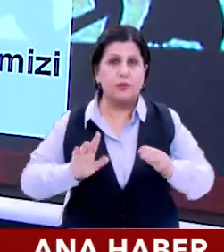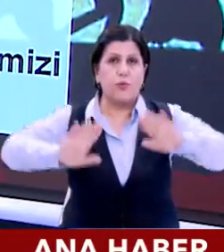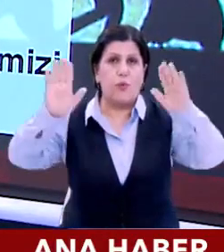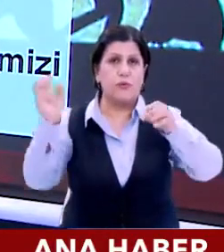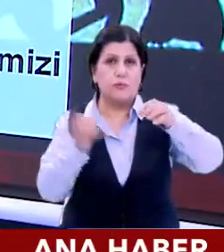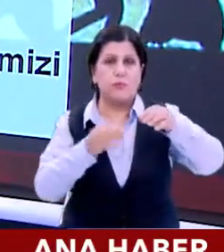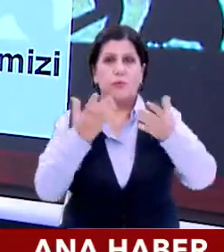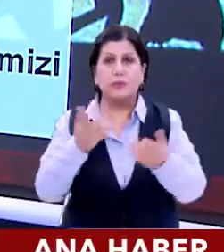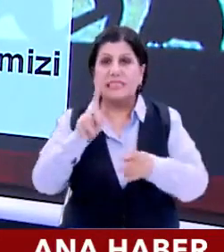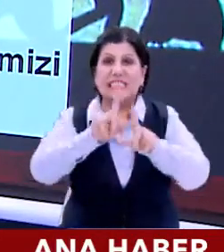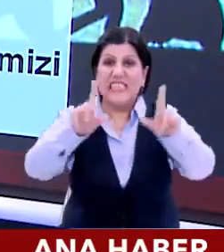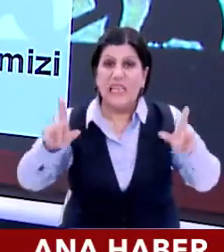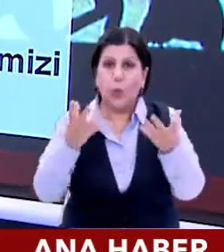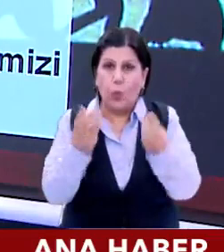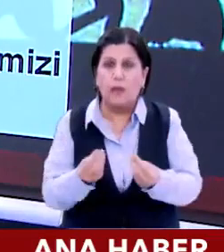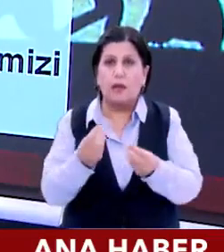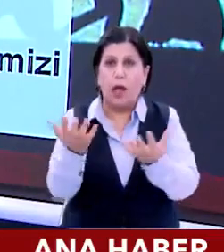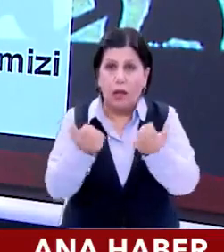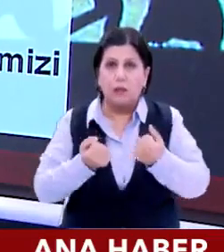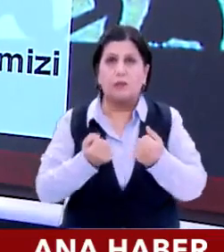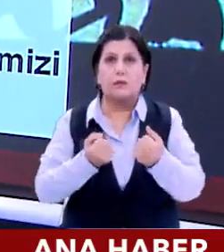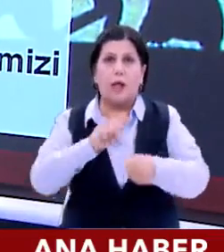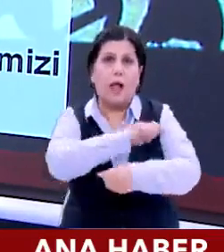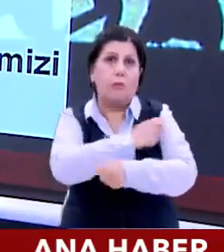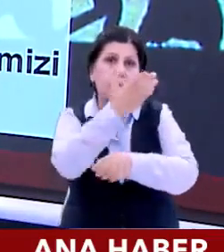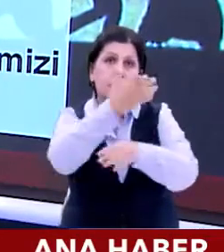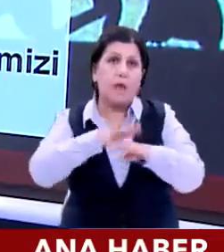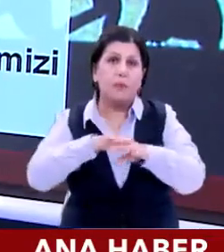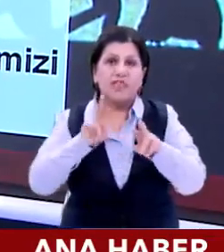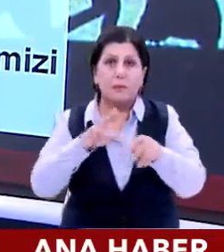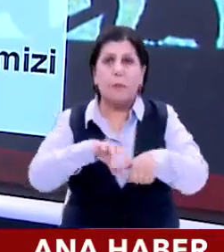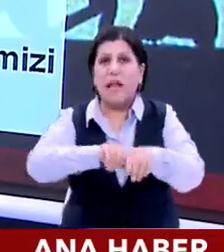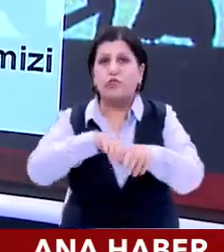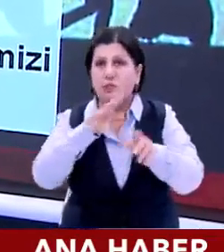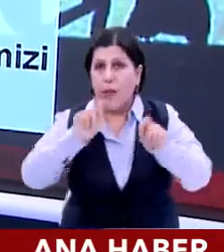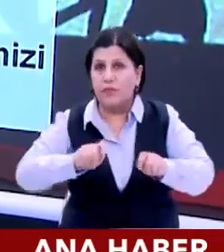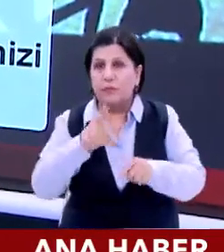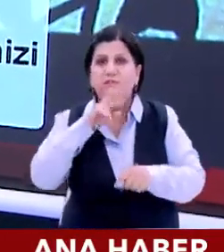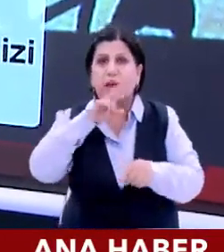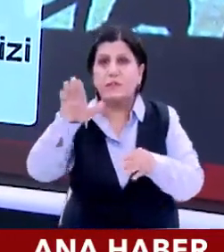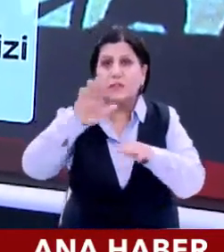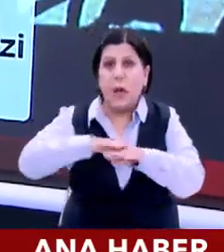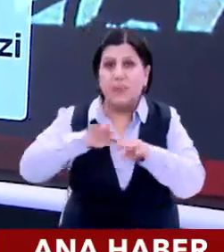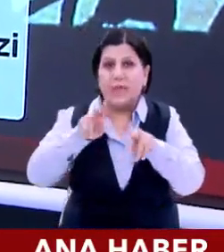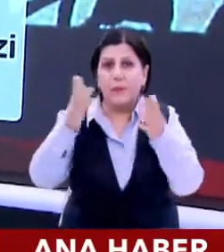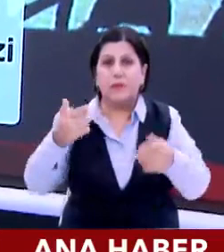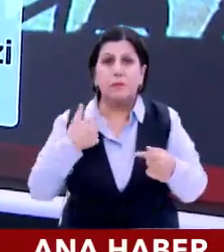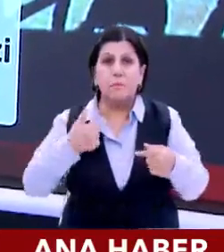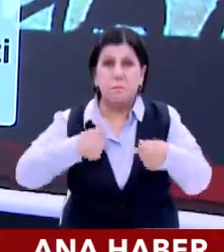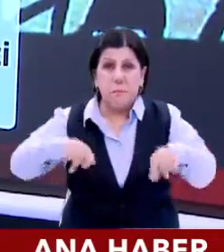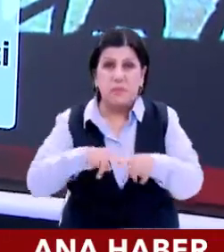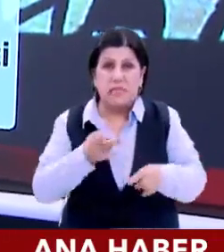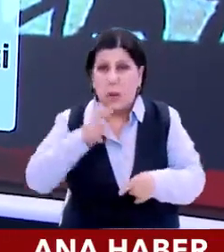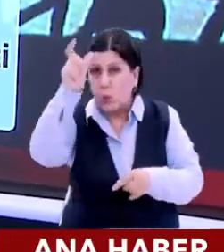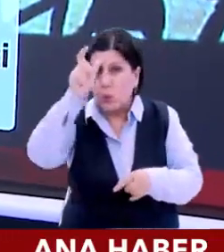sizin ihtiyacınız olanı alıyorsunuz Aslında Almanya'nın yaptığı gibi Belçika'nın yaptığı gibi Fransa'nın yaptığı gibi fakat bizde inanılmaz